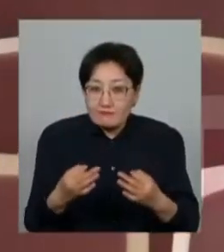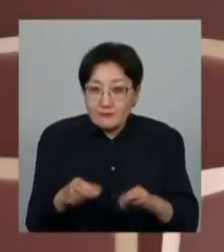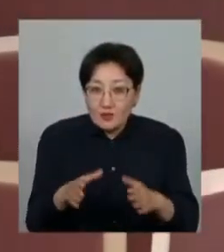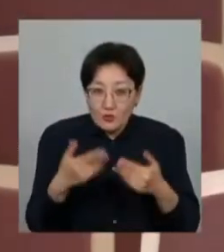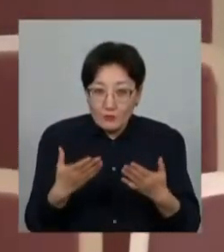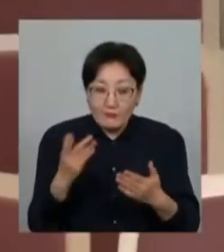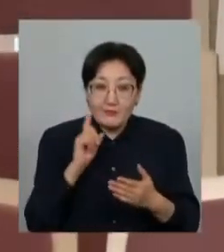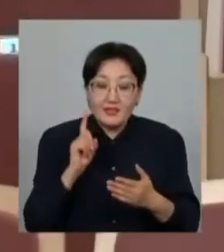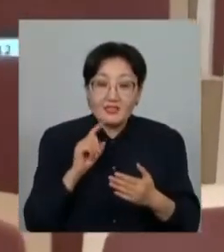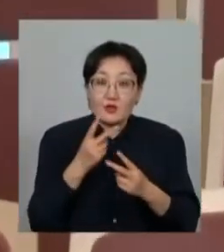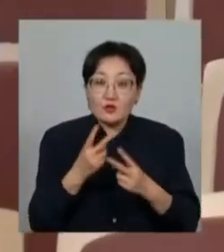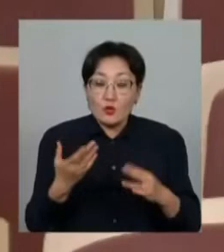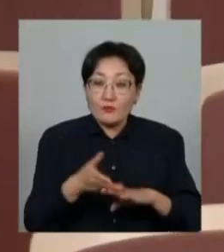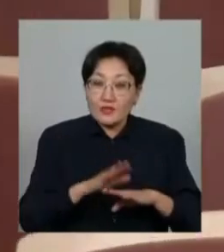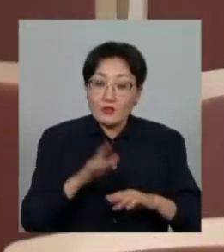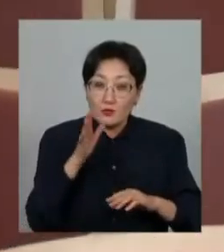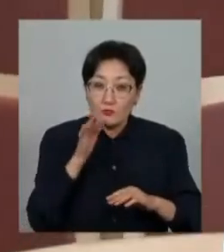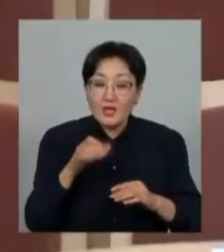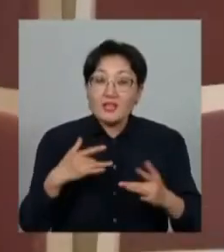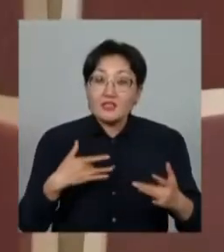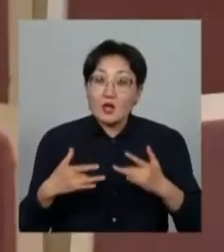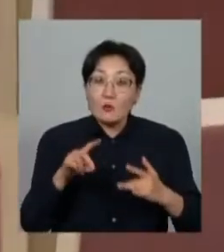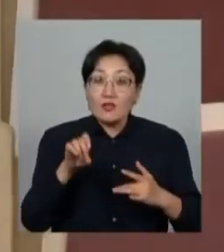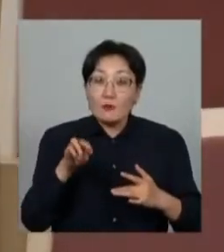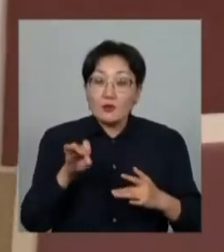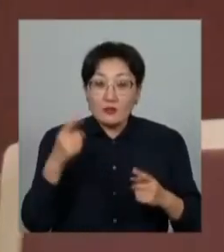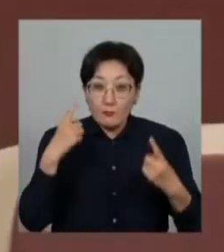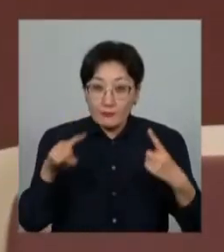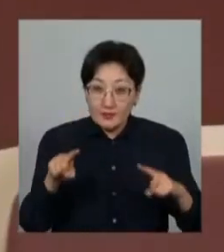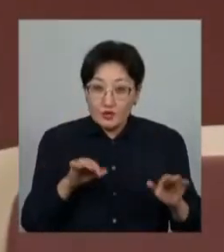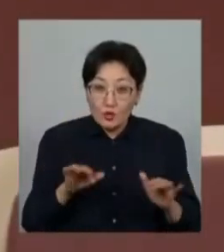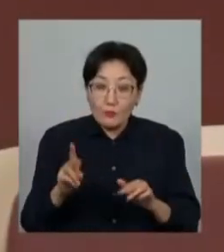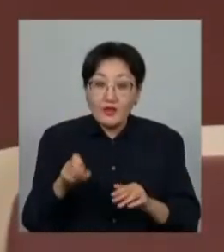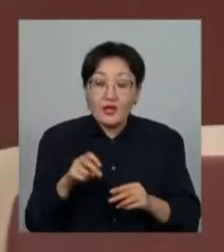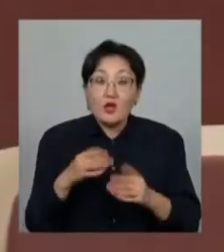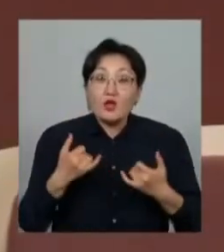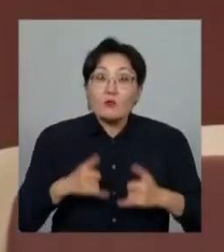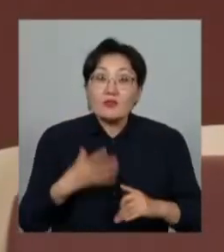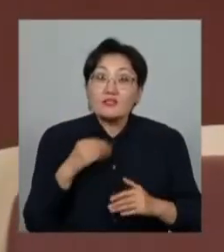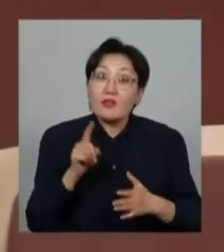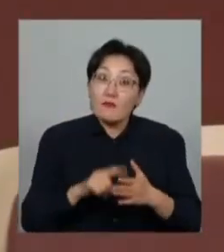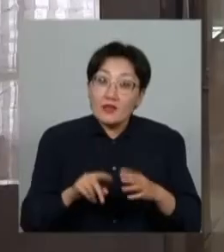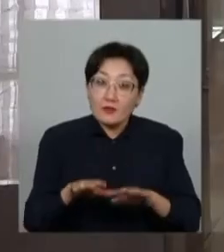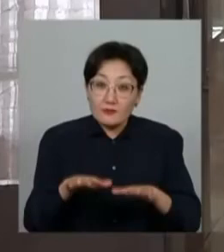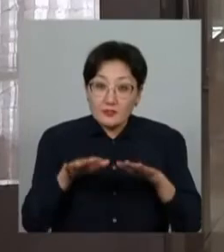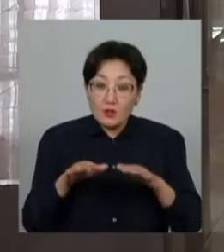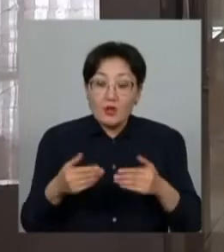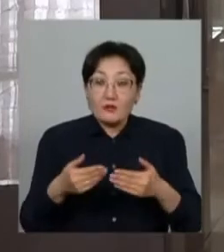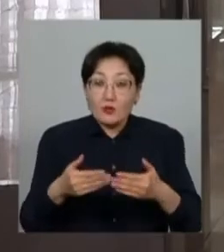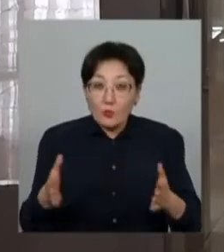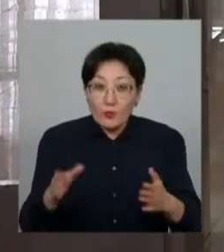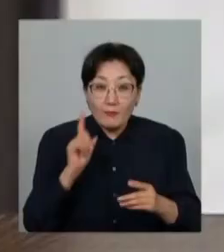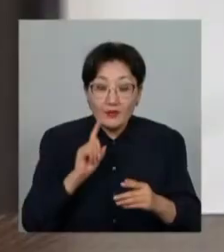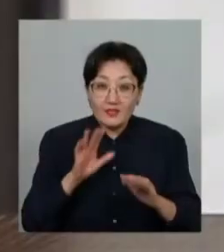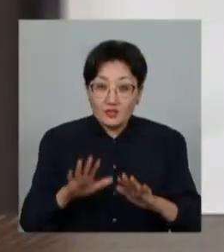мере, пока. Но несмотря на тяжелые времена, театр Лермонтова придумал способ, как удивить своих верных зрителей. Хоть двери театра открыты